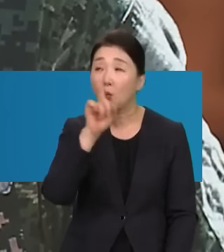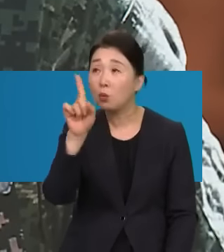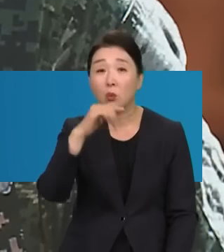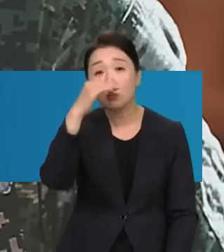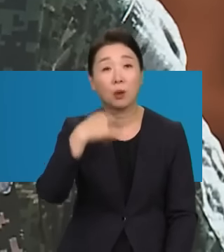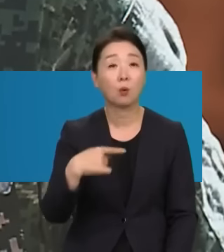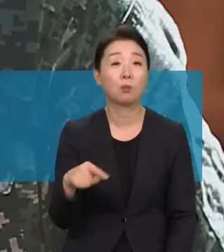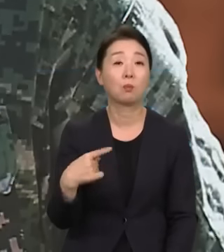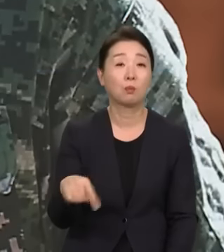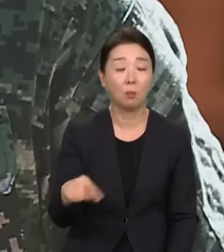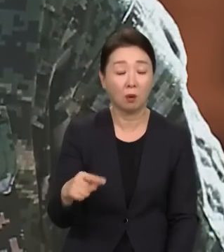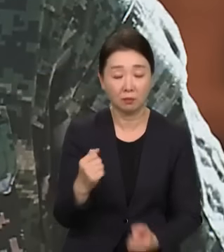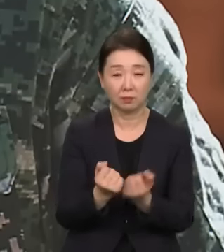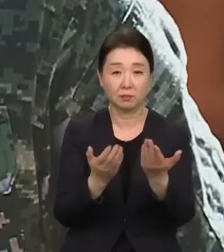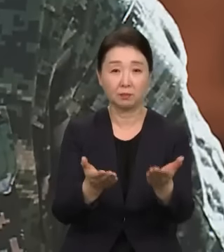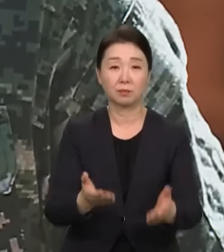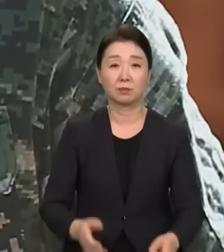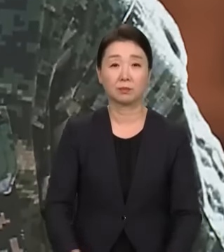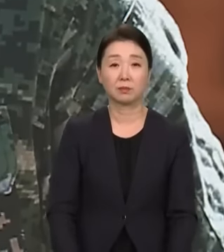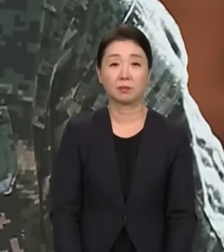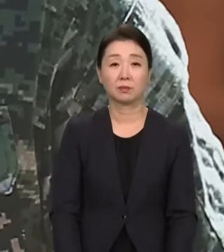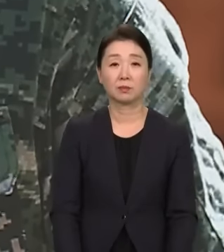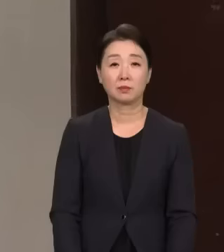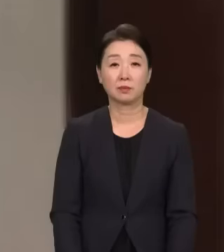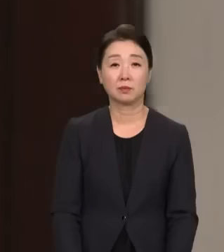고소하겠다는 건지 유선희 기자가 보도합니다.